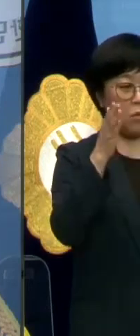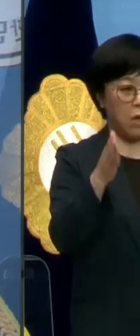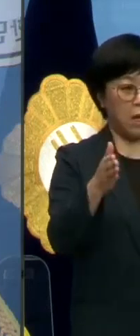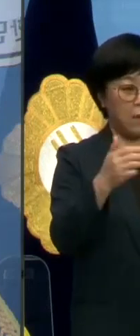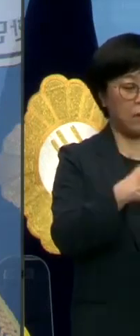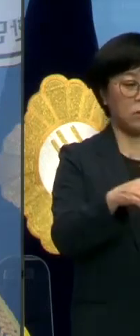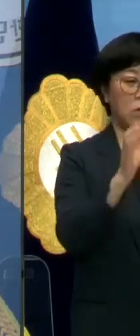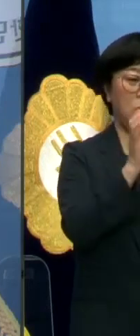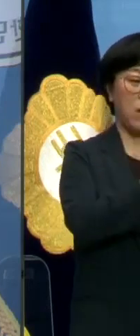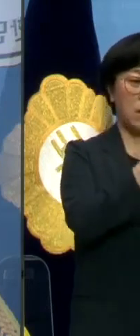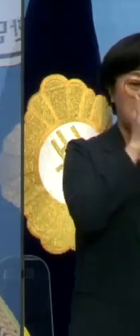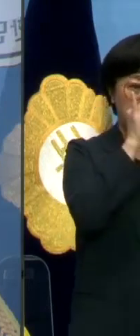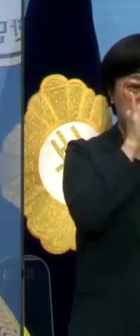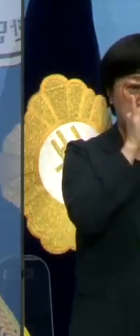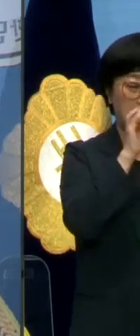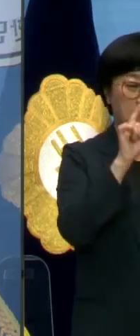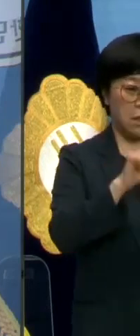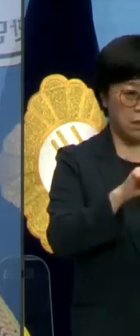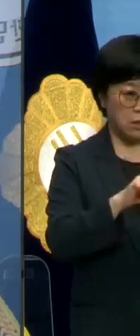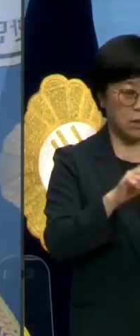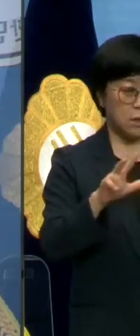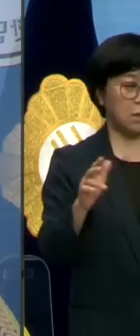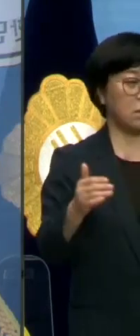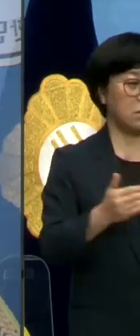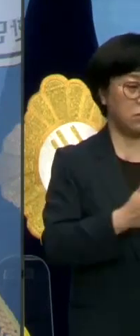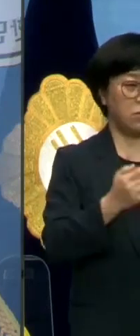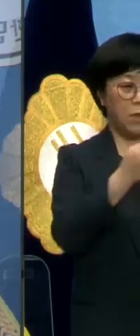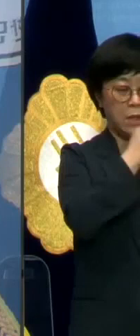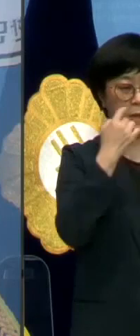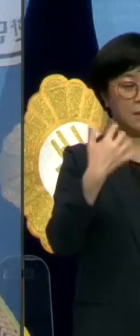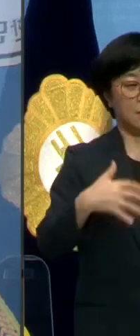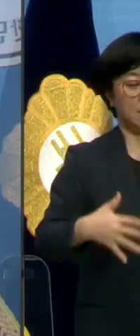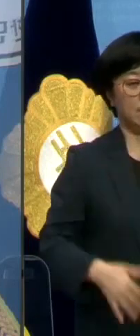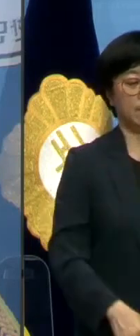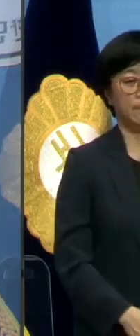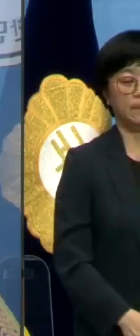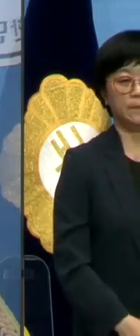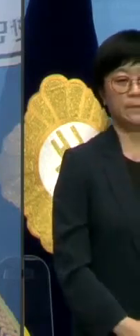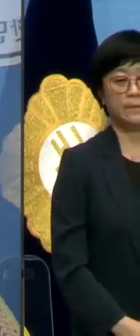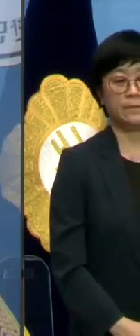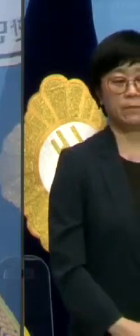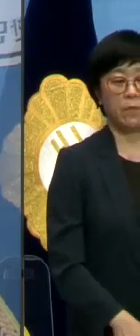어떤 역할을 한 것인지 현재까지도 확인되지 않고 있다.